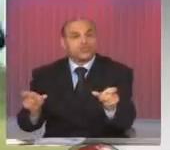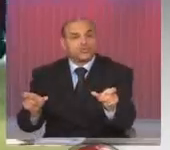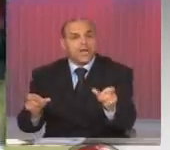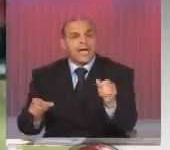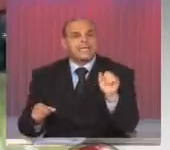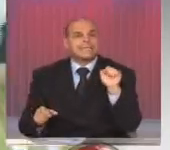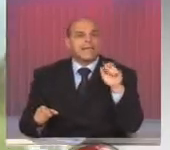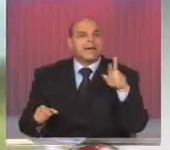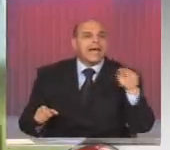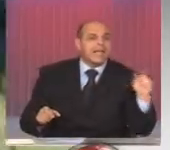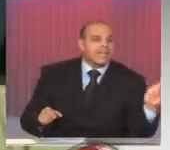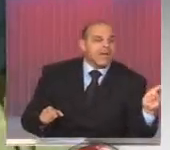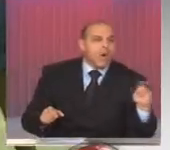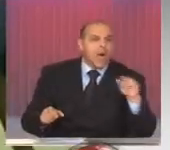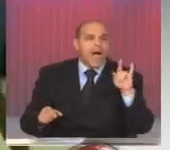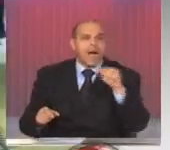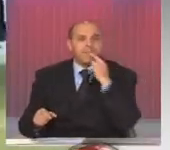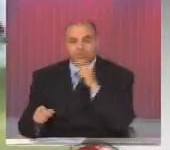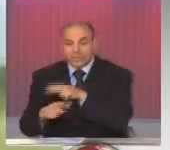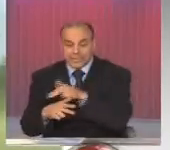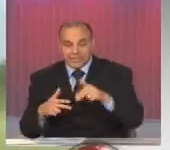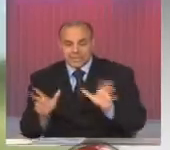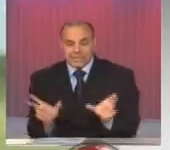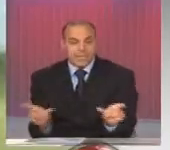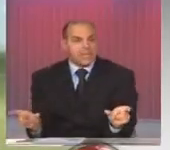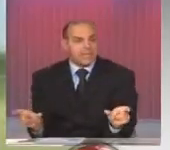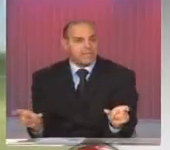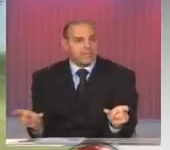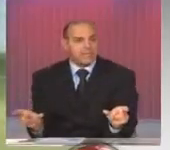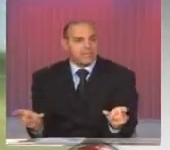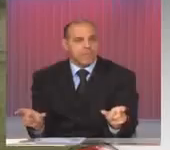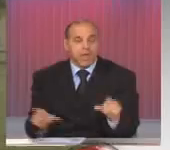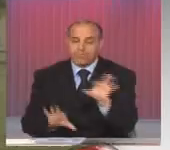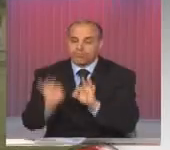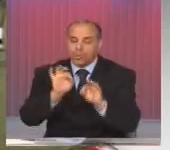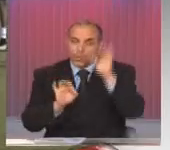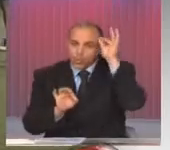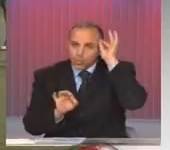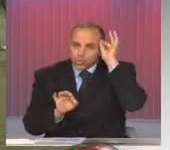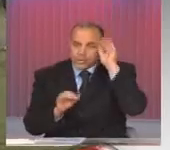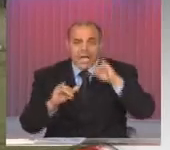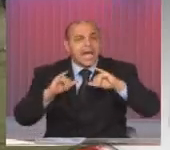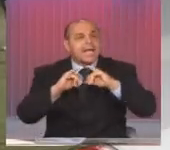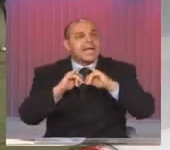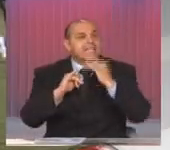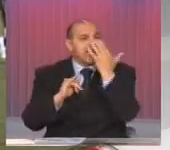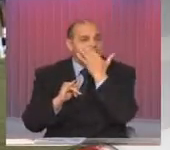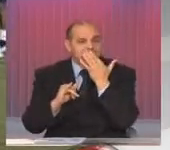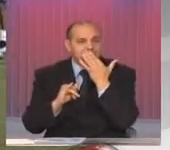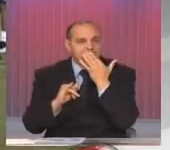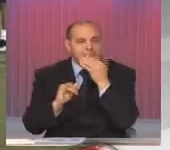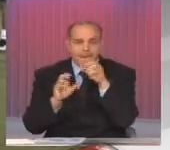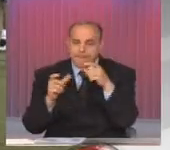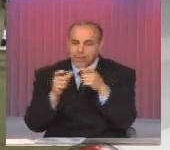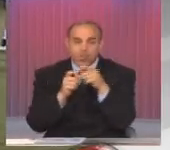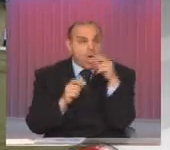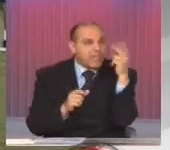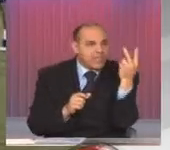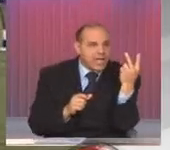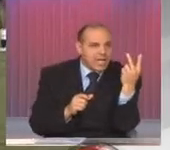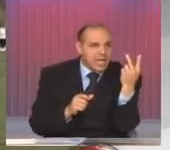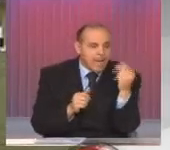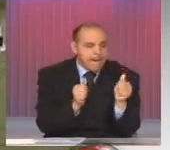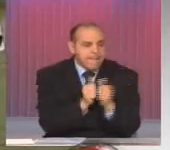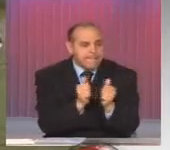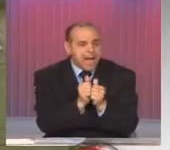صابر خليفة وحمزة يونس ومحمد أمين الشرميتي. ويخوض المنتخب الوطني كأس أمم إفريقيا ضمن المجموعة الثانية إلى